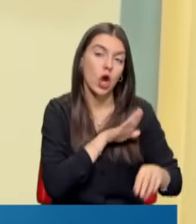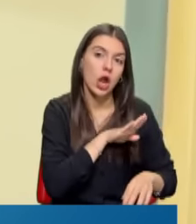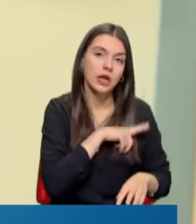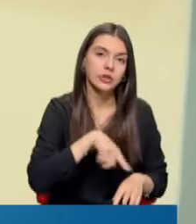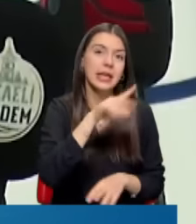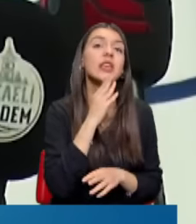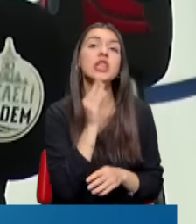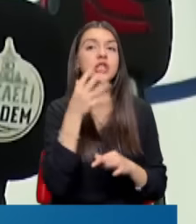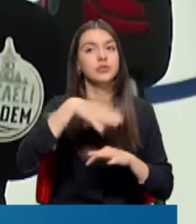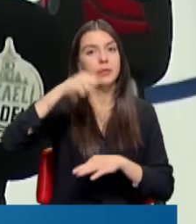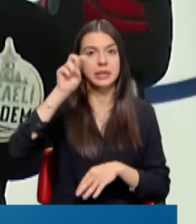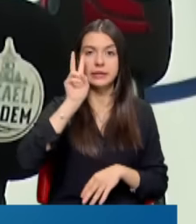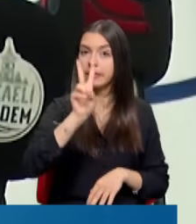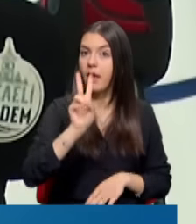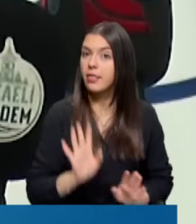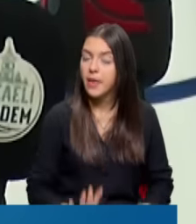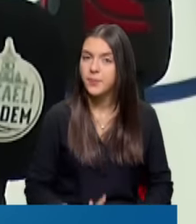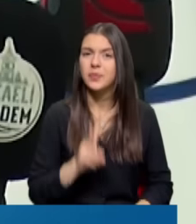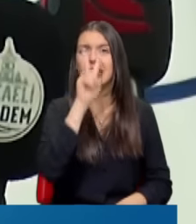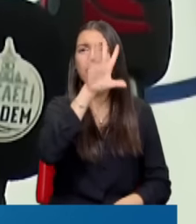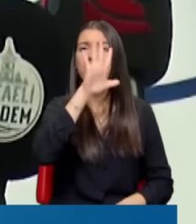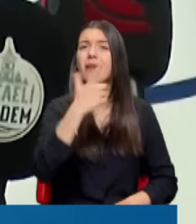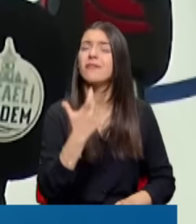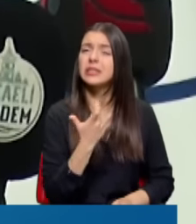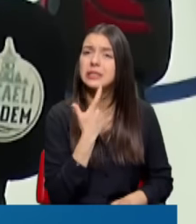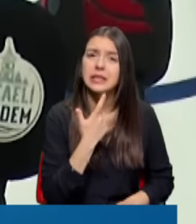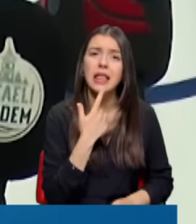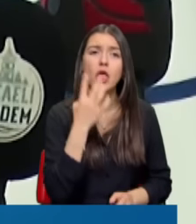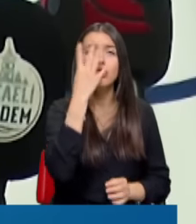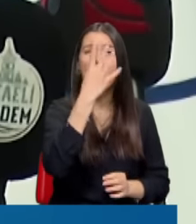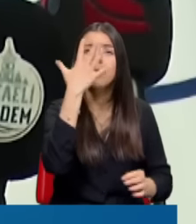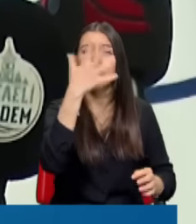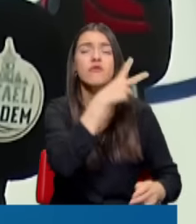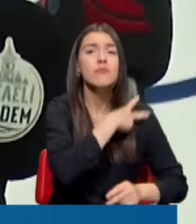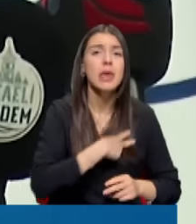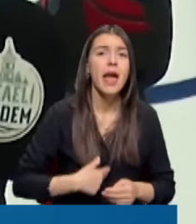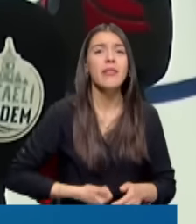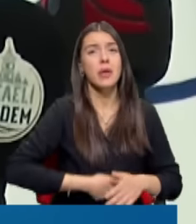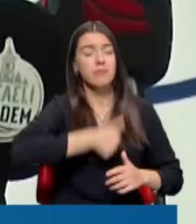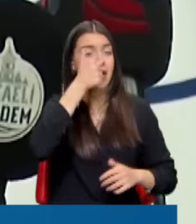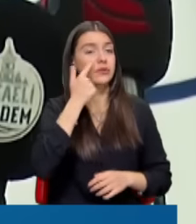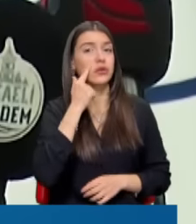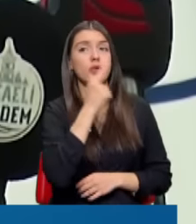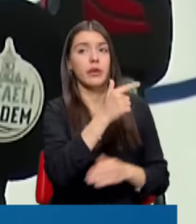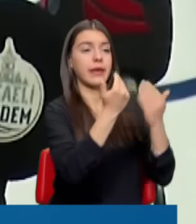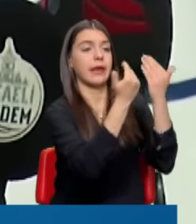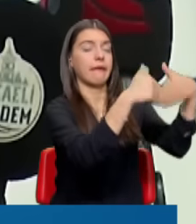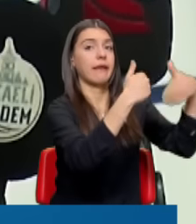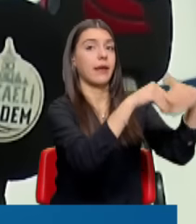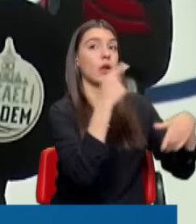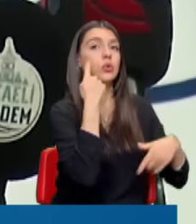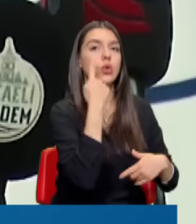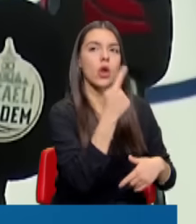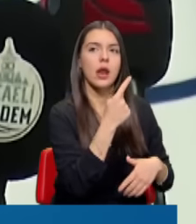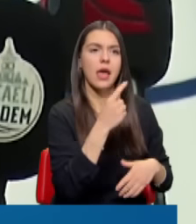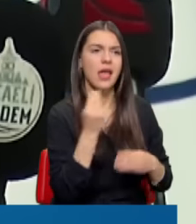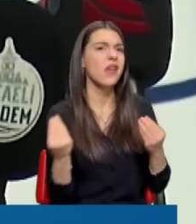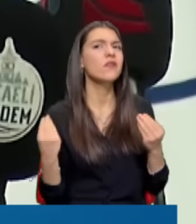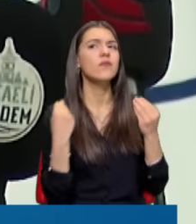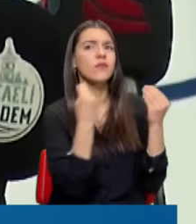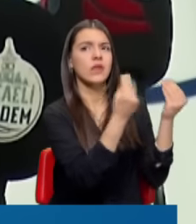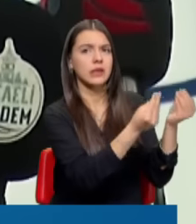Gençlik Merkezi'ydi. 25 yıllığına neredeyse 4-5 belediye başkanının bile dönemini bloke edecek şekilde tahsis,